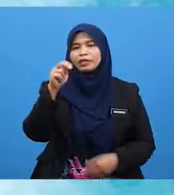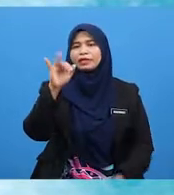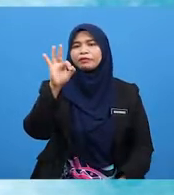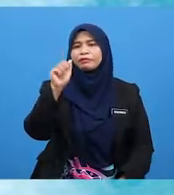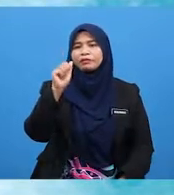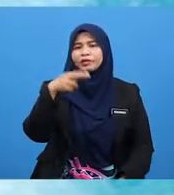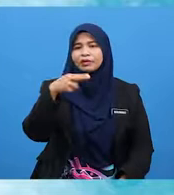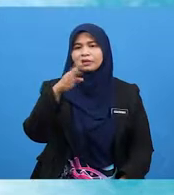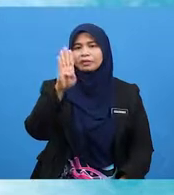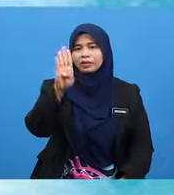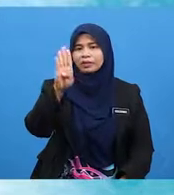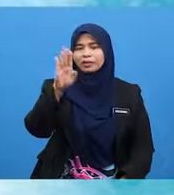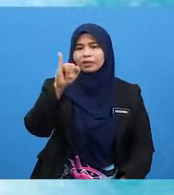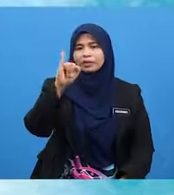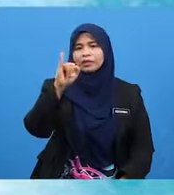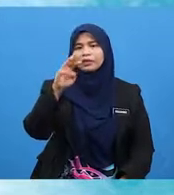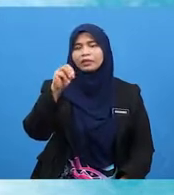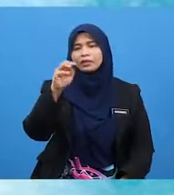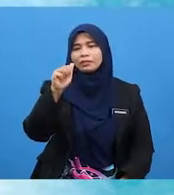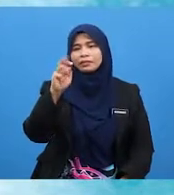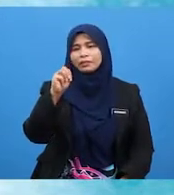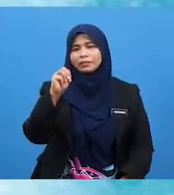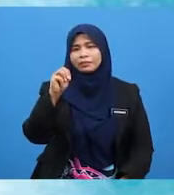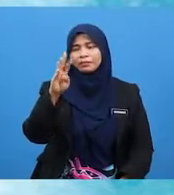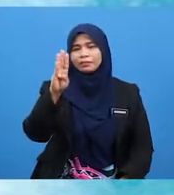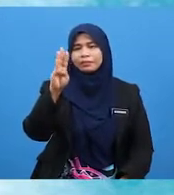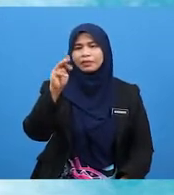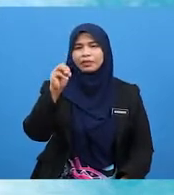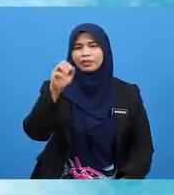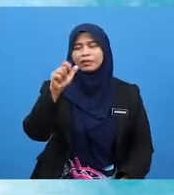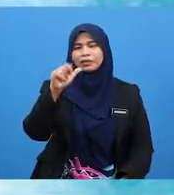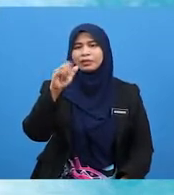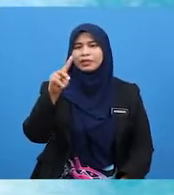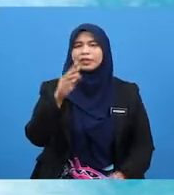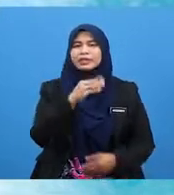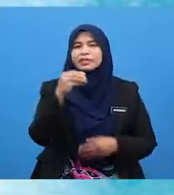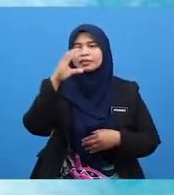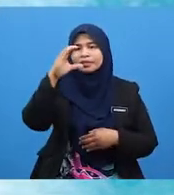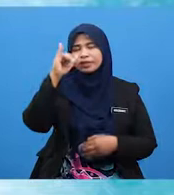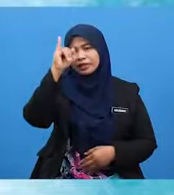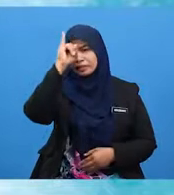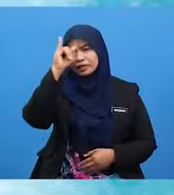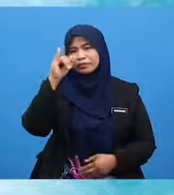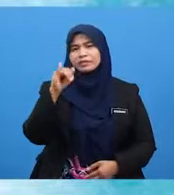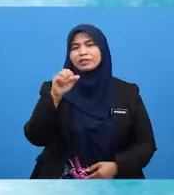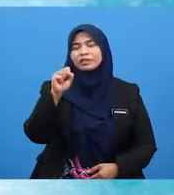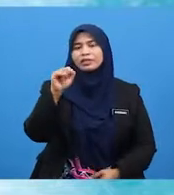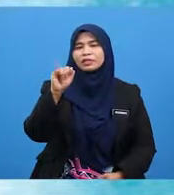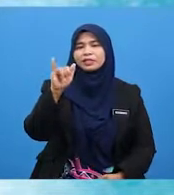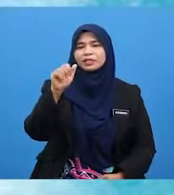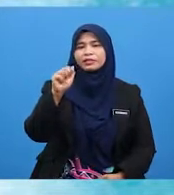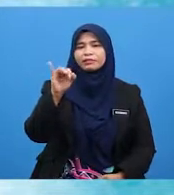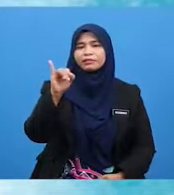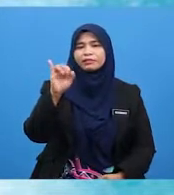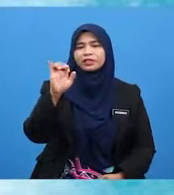Imam Malik rahimahullah, C. Imam Asy-Syafi'i rahimahullah, D. Imam